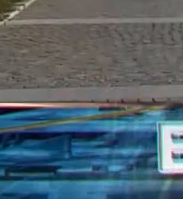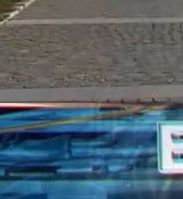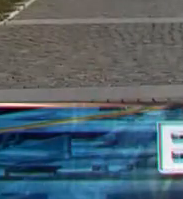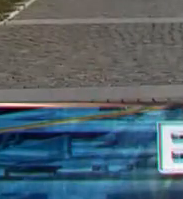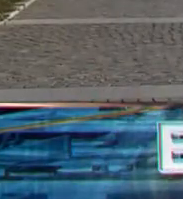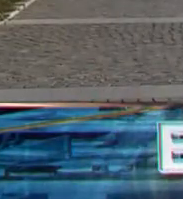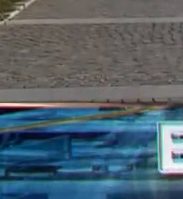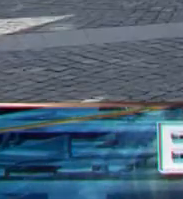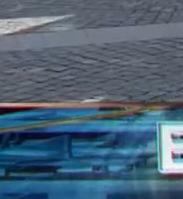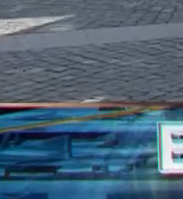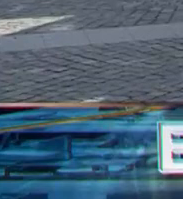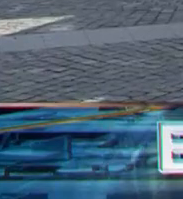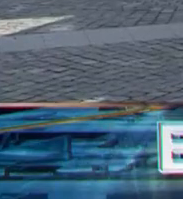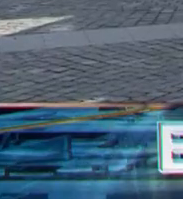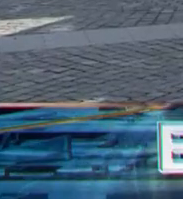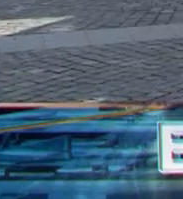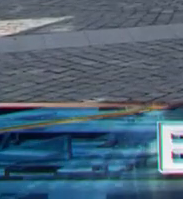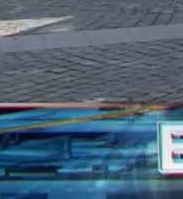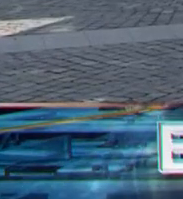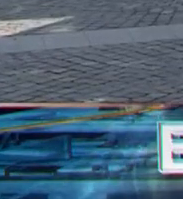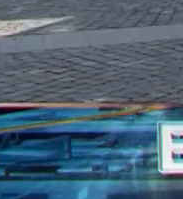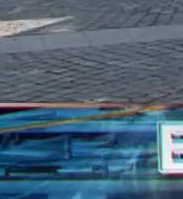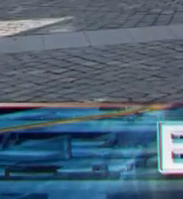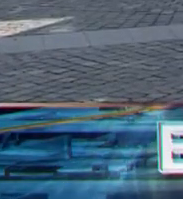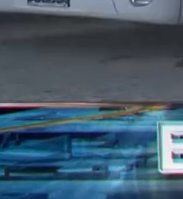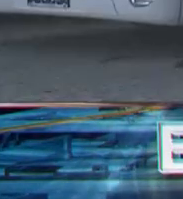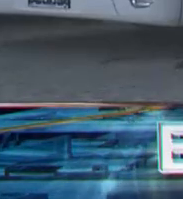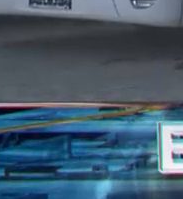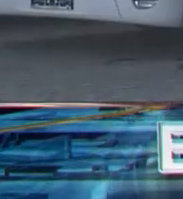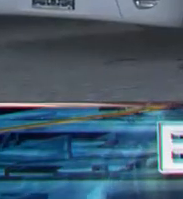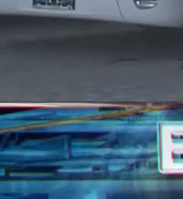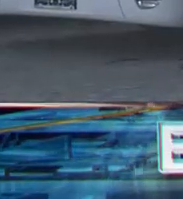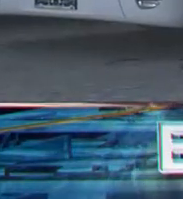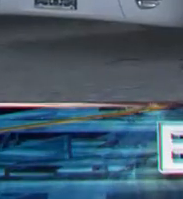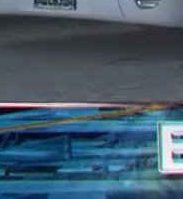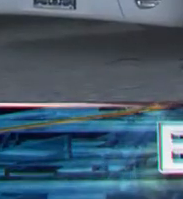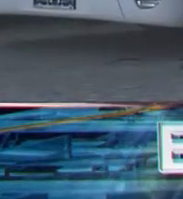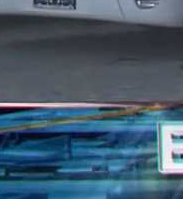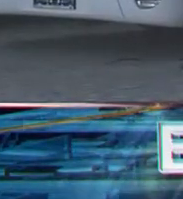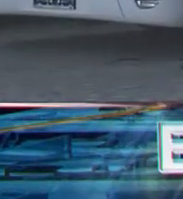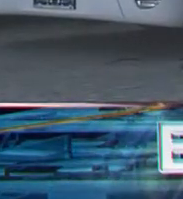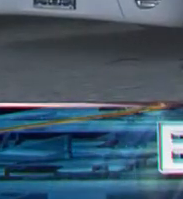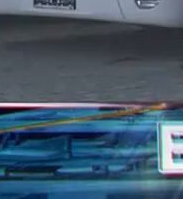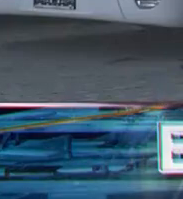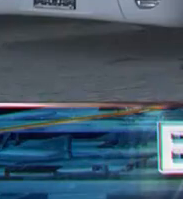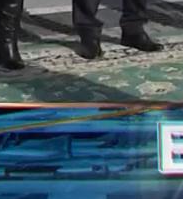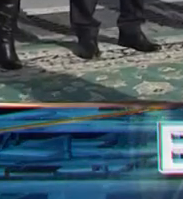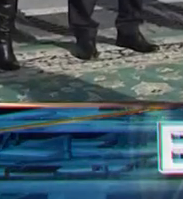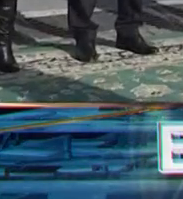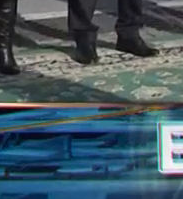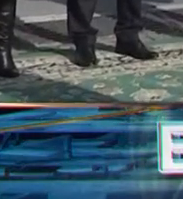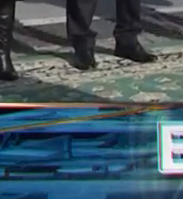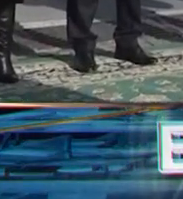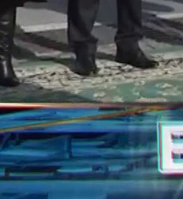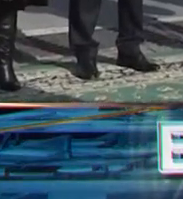Алматы облысында 89 жедел жәрдем көлігімен 12 жылжымалы медициналық кешеннің кілті табысталды. Су жаңа темір тұлпарлар кілтін